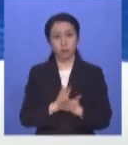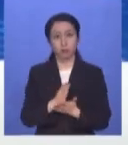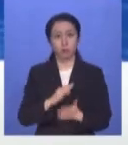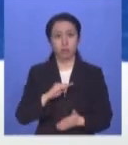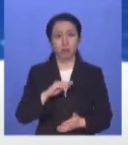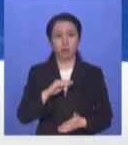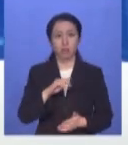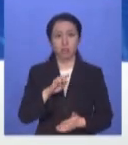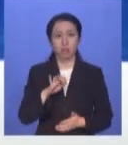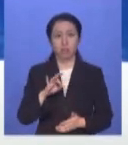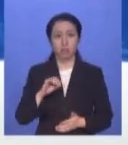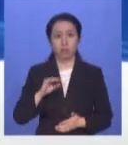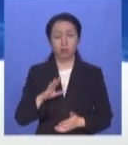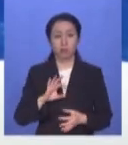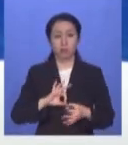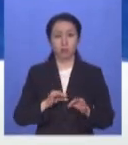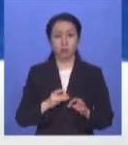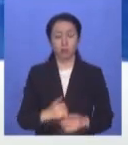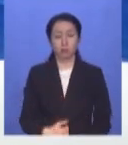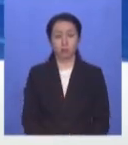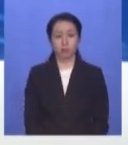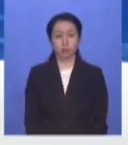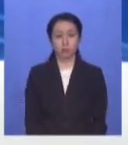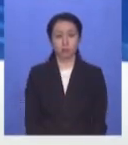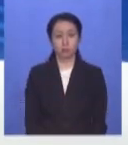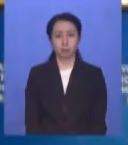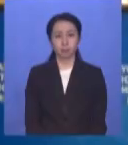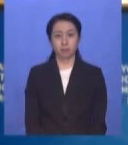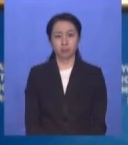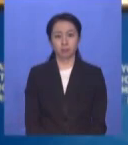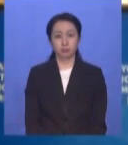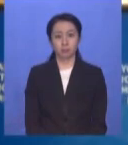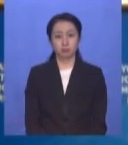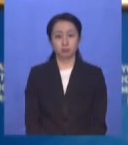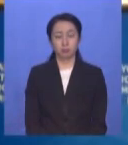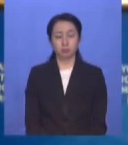популяризация госслужбы. Алихан Джексебаев с подробностями.